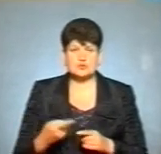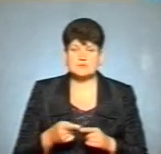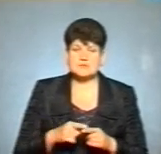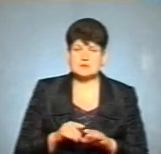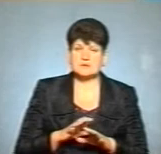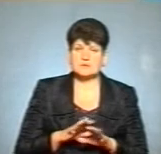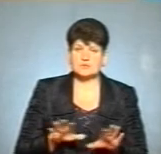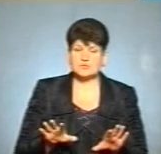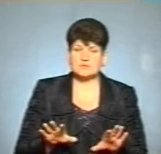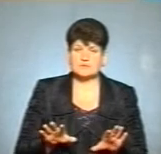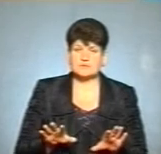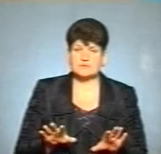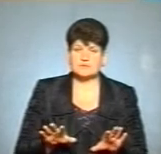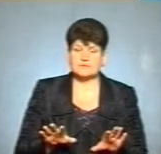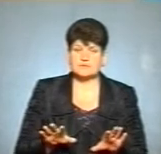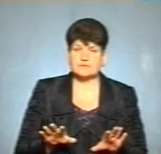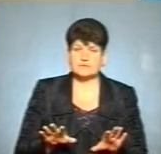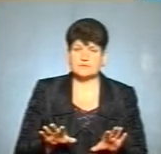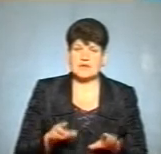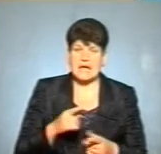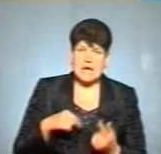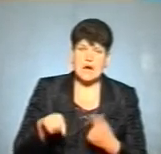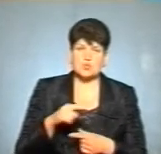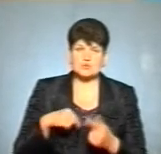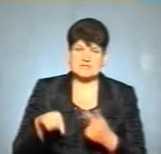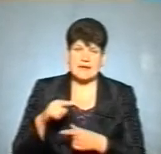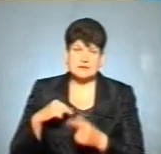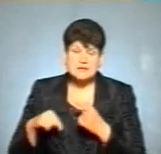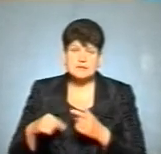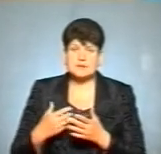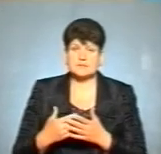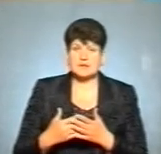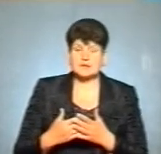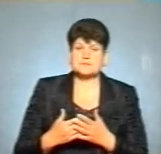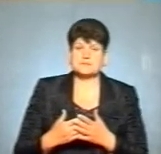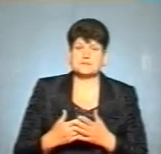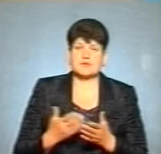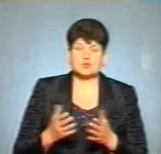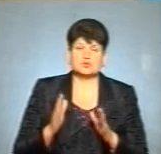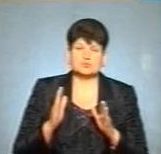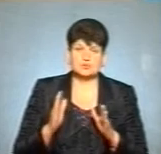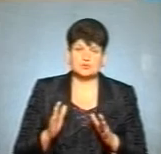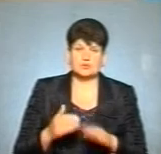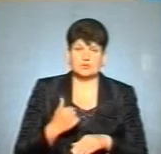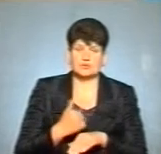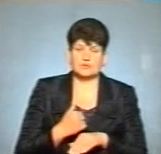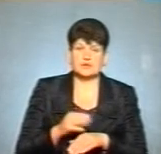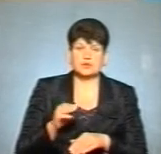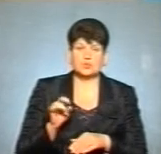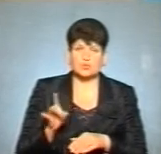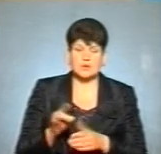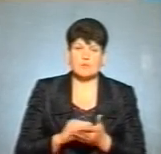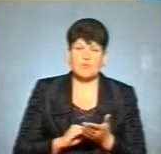певних, наприклад, таких свого роду каруселей, наприклад, якщо буде основний тур виборів, так і, наприклад,